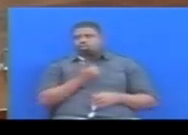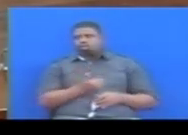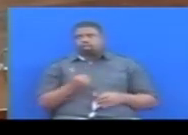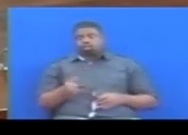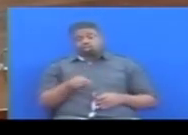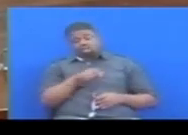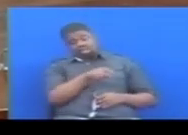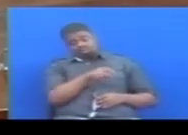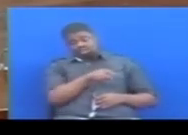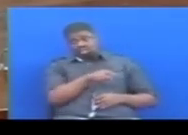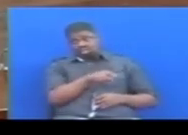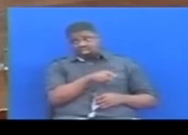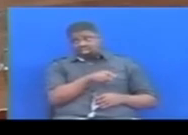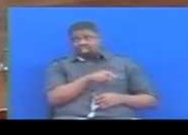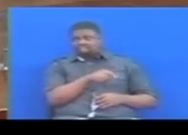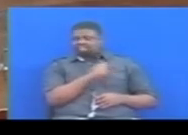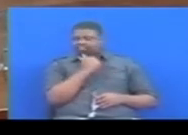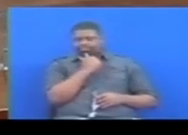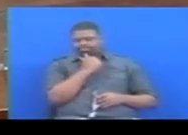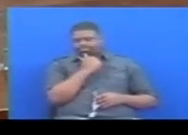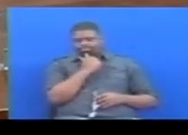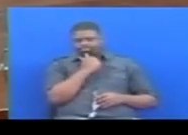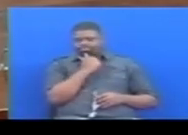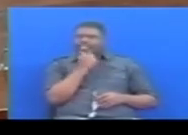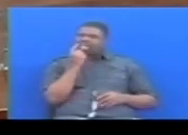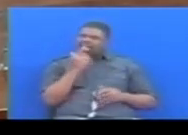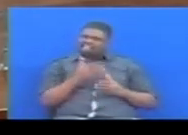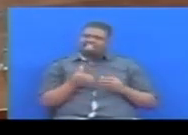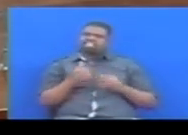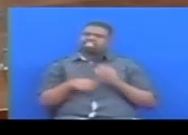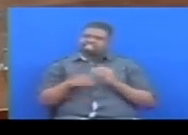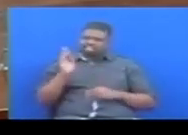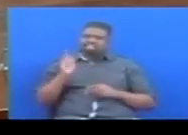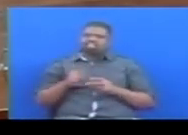Mheshimiwa Naibu Spika, wanakuwa na athari zaidi kwa sababu